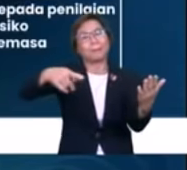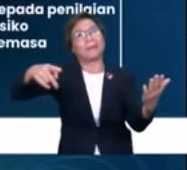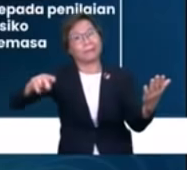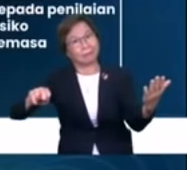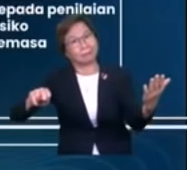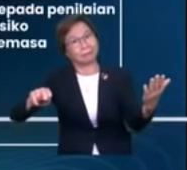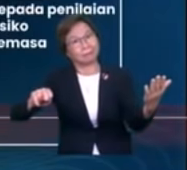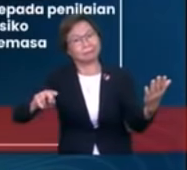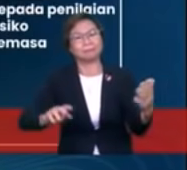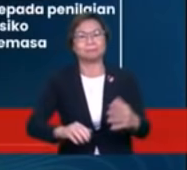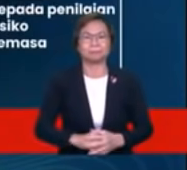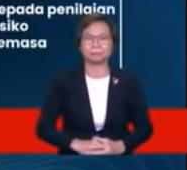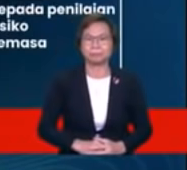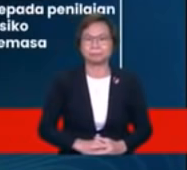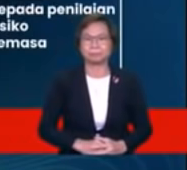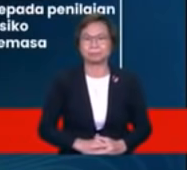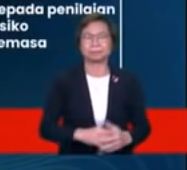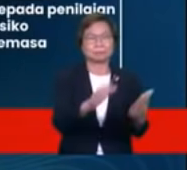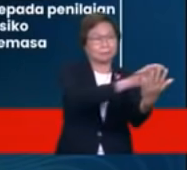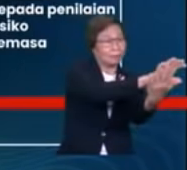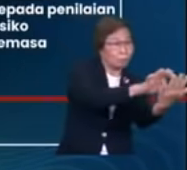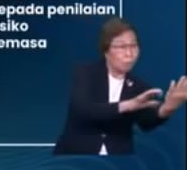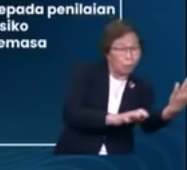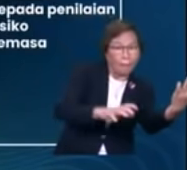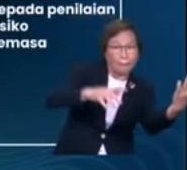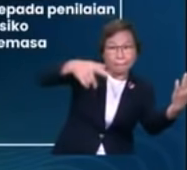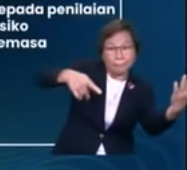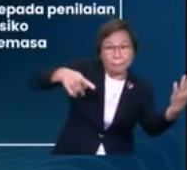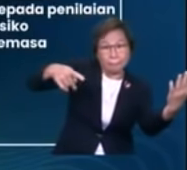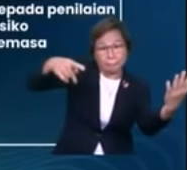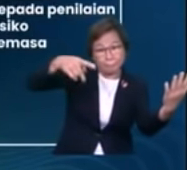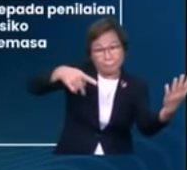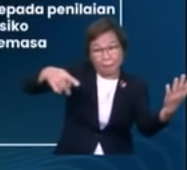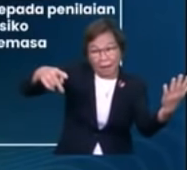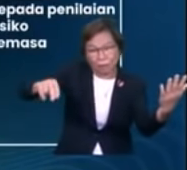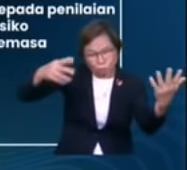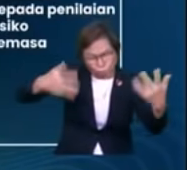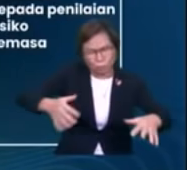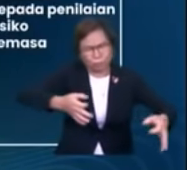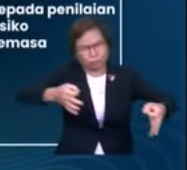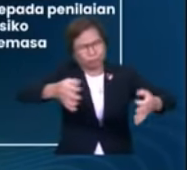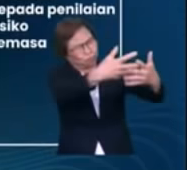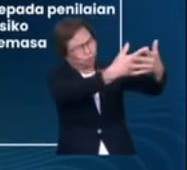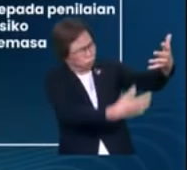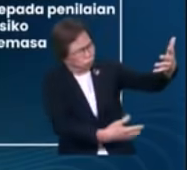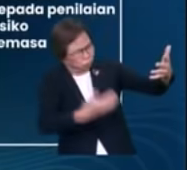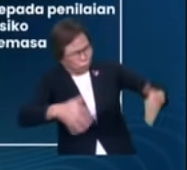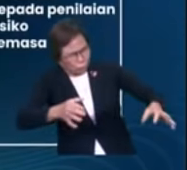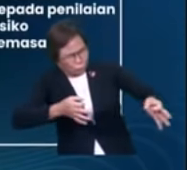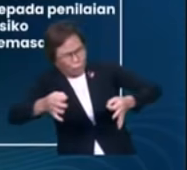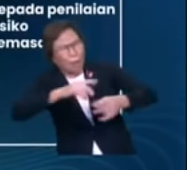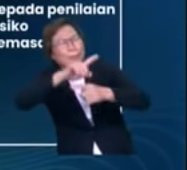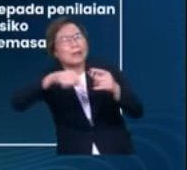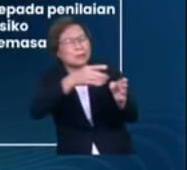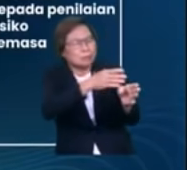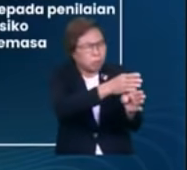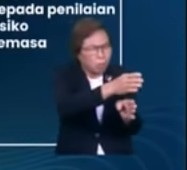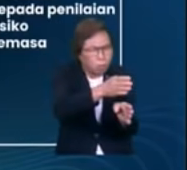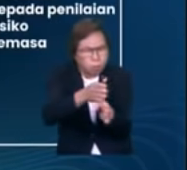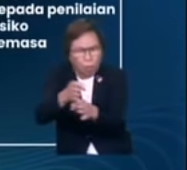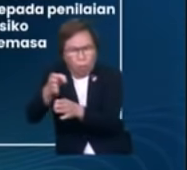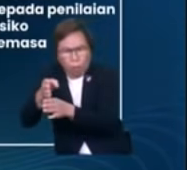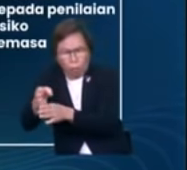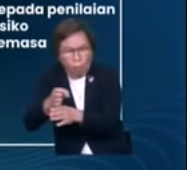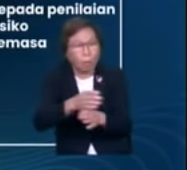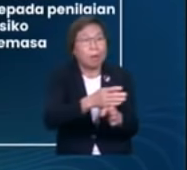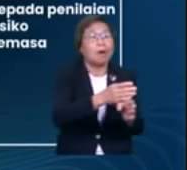negara dalam kerangka pelan-pelan pemulihan negara telah dijelaskan Bilakah sektor-sektor tertentu